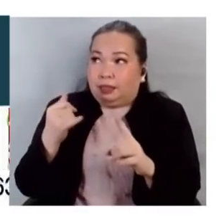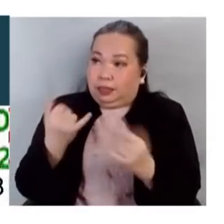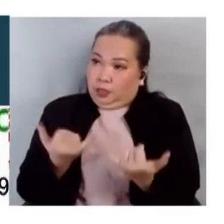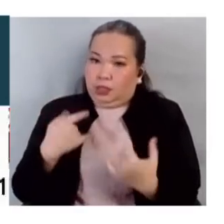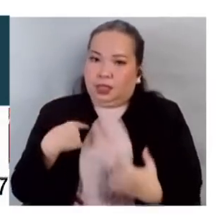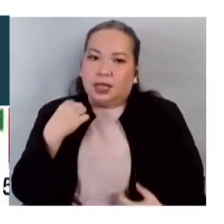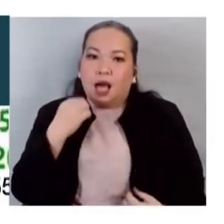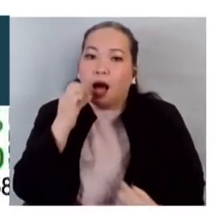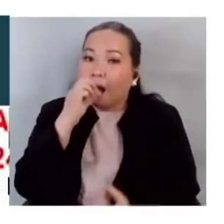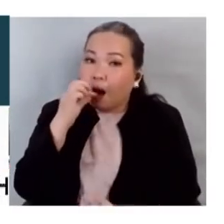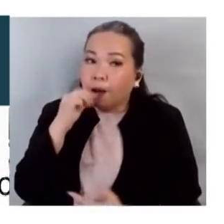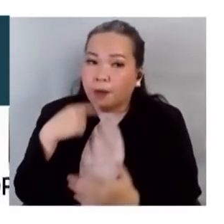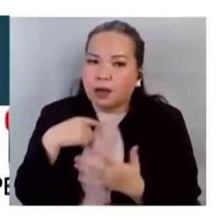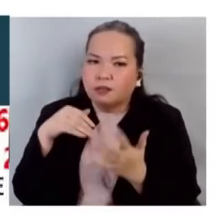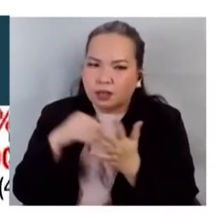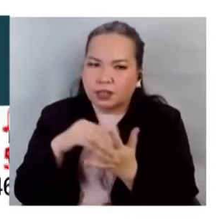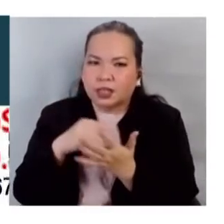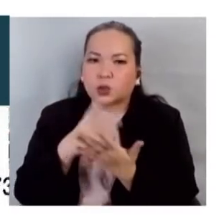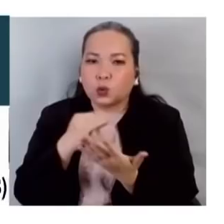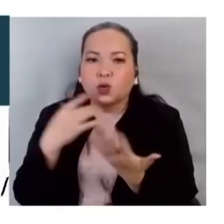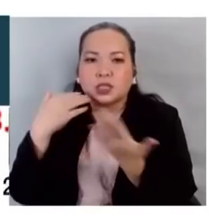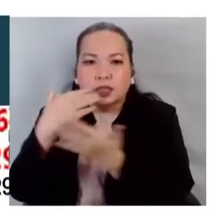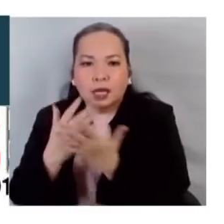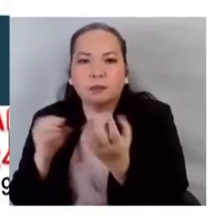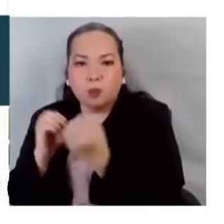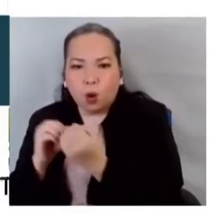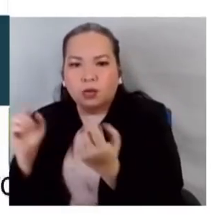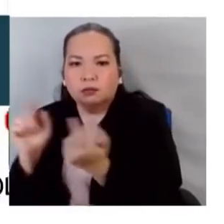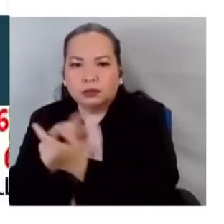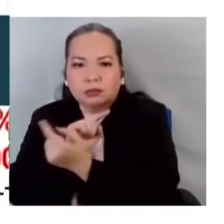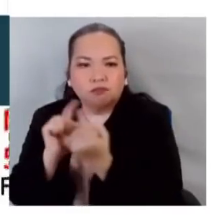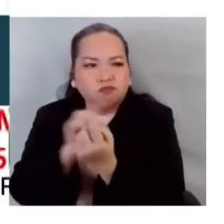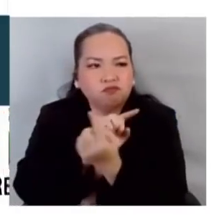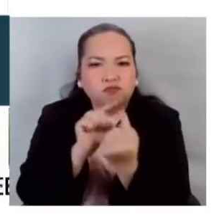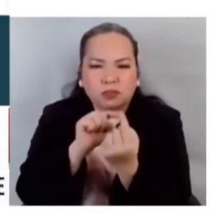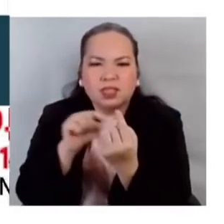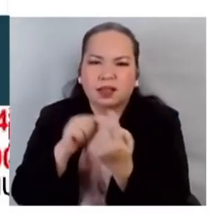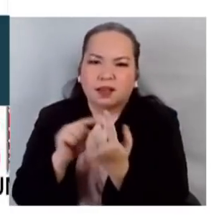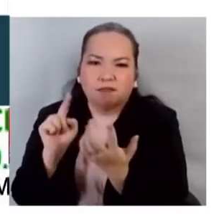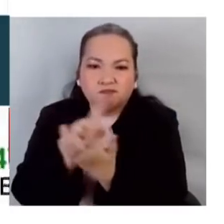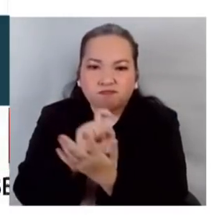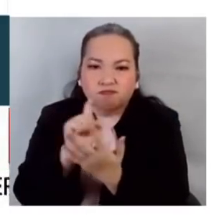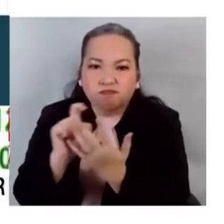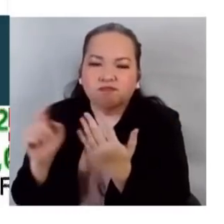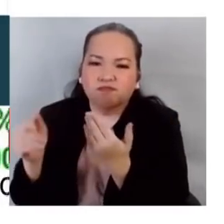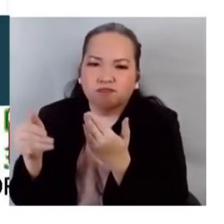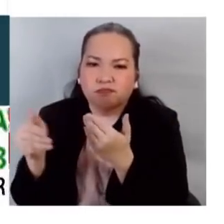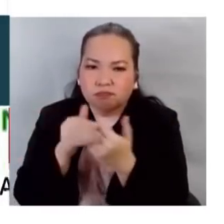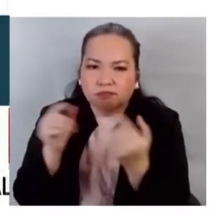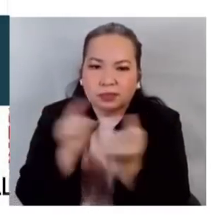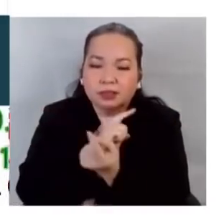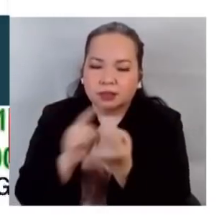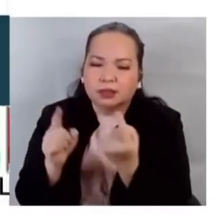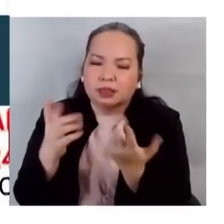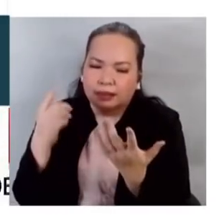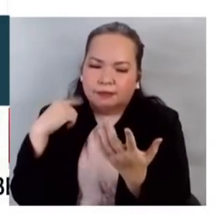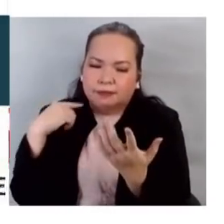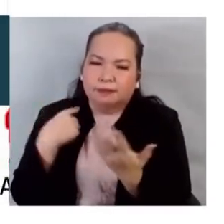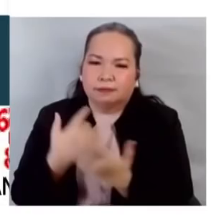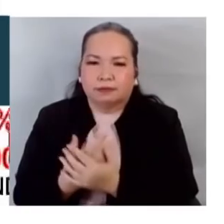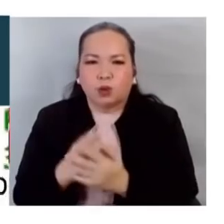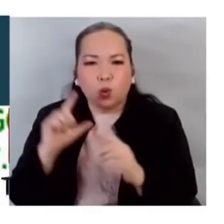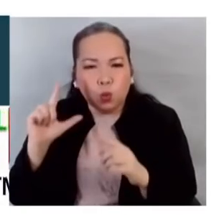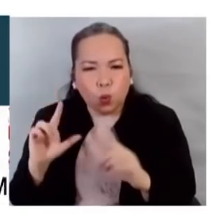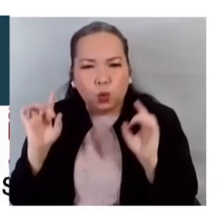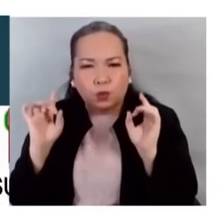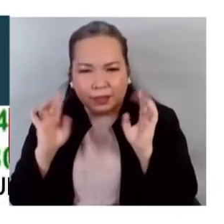mga naging mga close contact o mga yung mga low risk na mga no, mga individuals. Okay. So